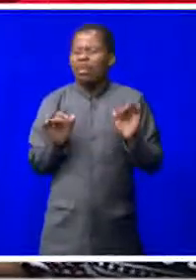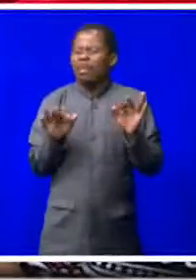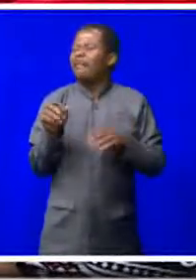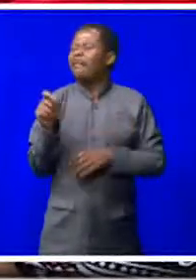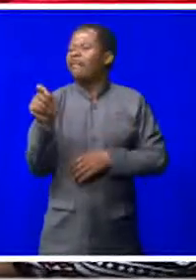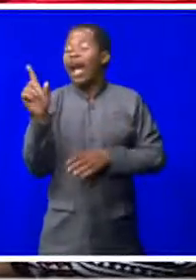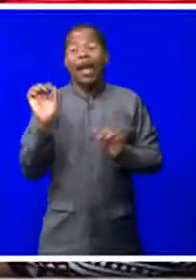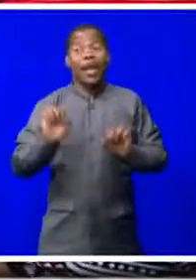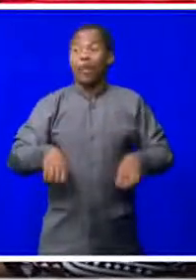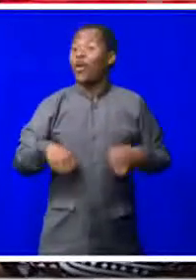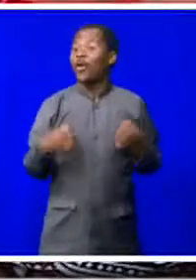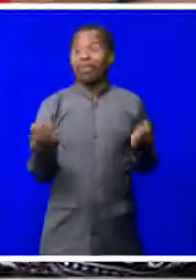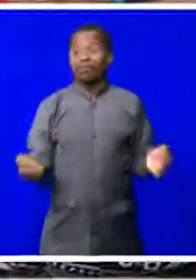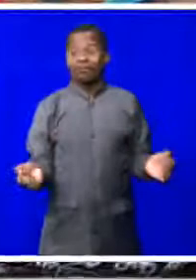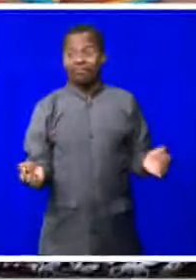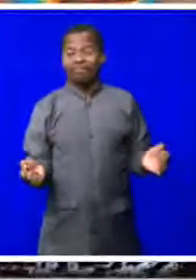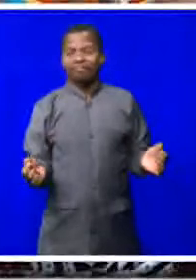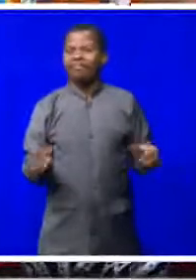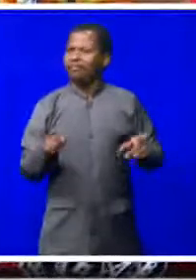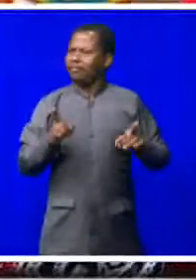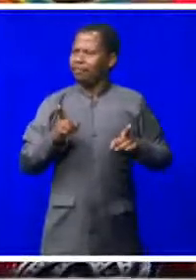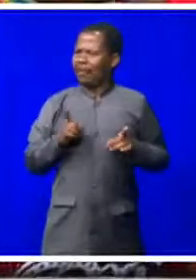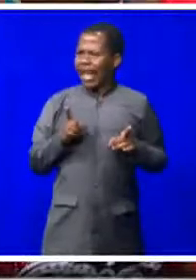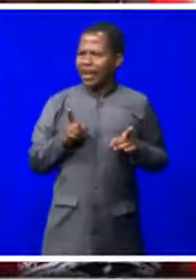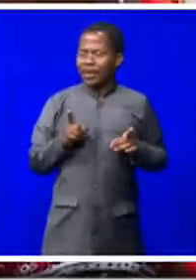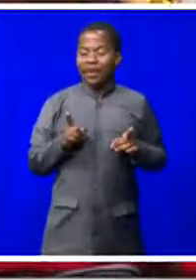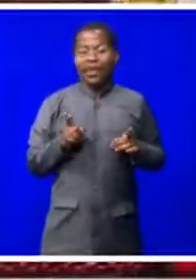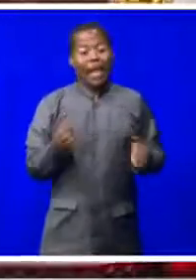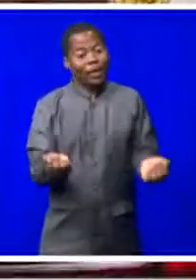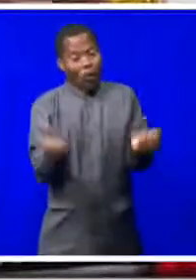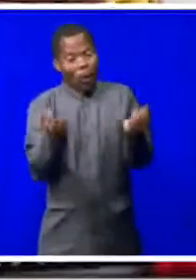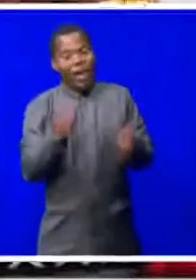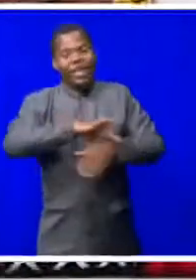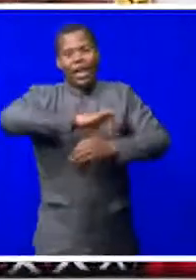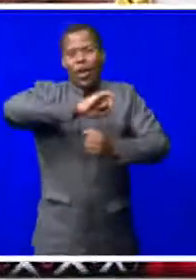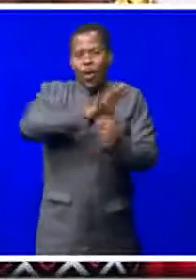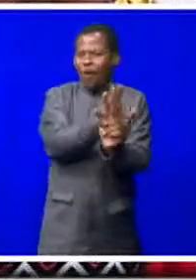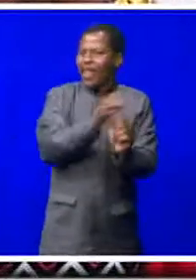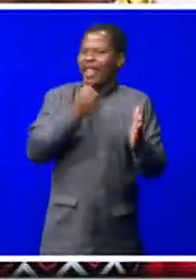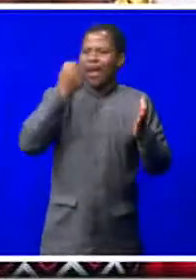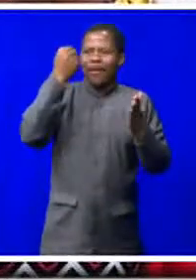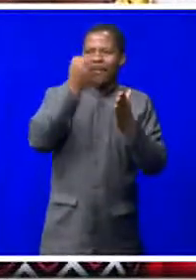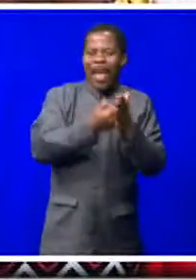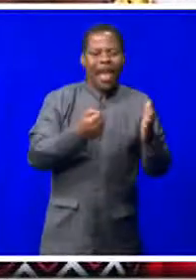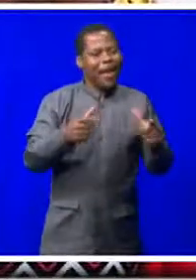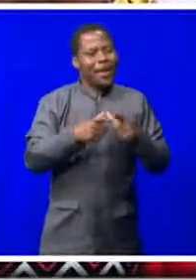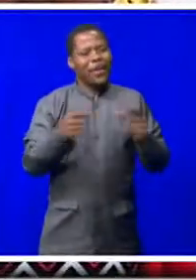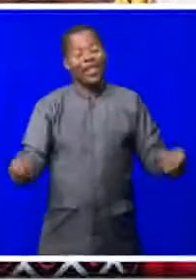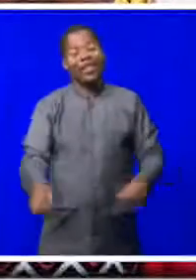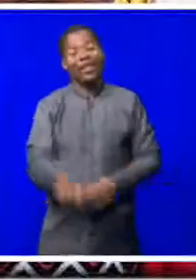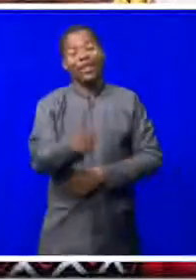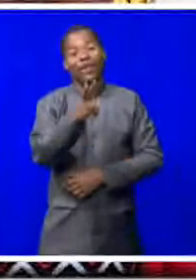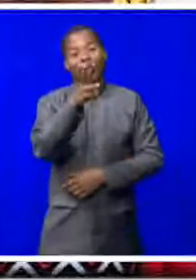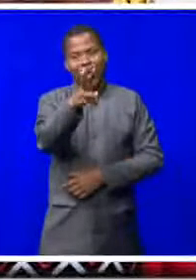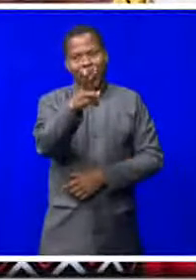Siyimbali yemaSwati sichakazile sitayincobi iCOVID usho njalo mlomo longacali manga